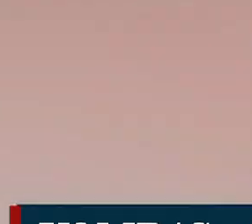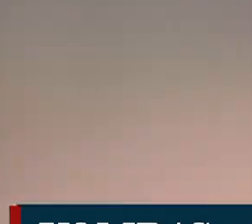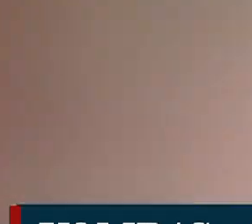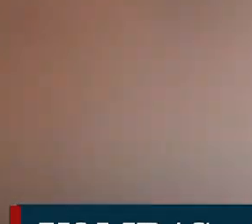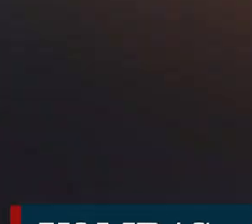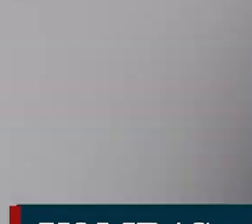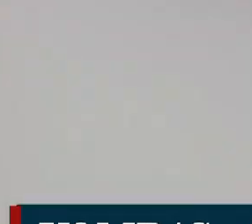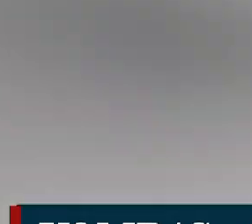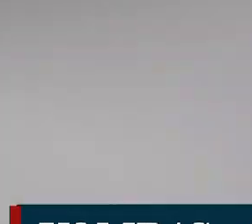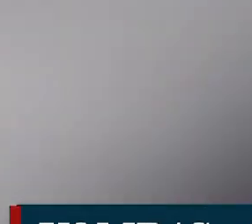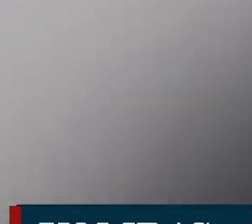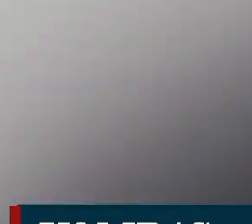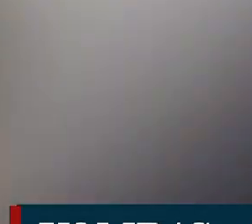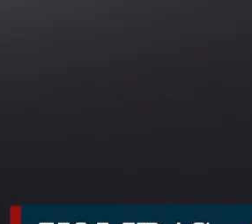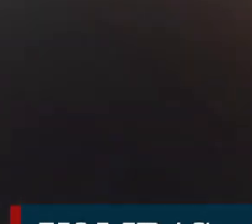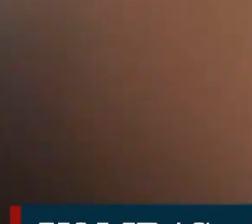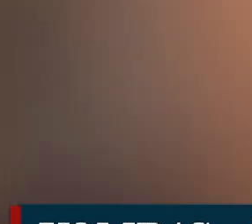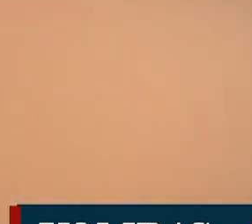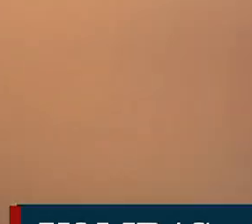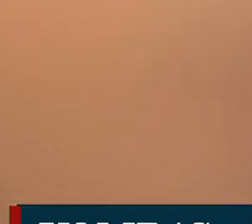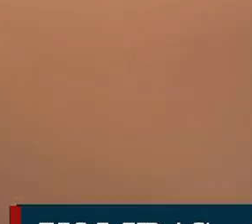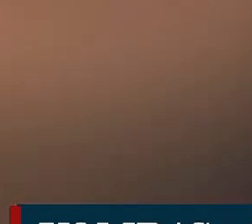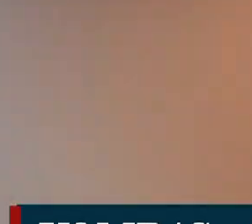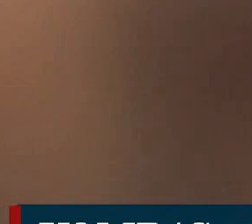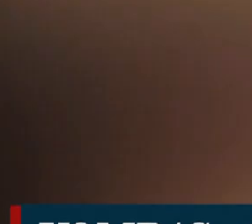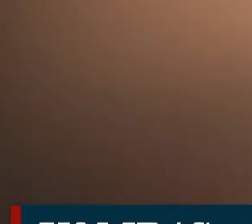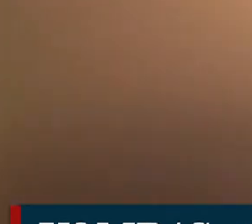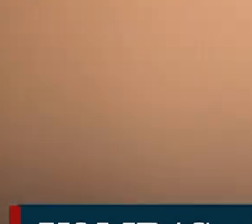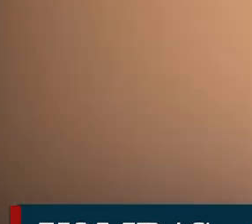agar dapat diikuti masyarakat dengan baik